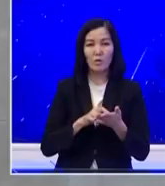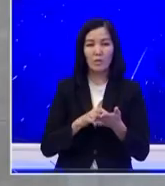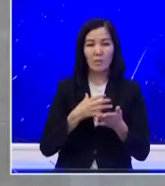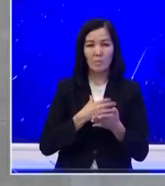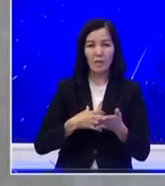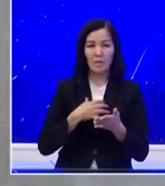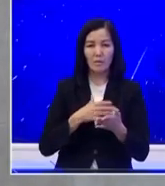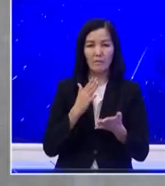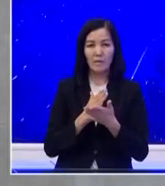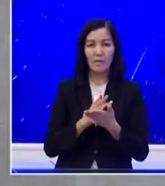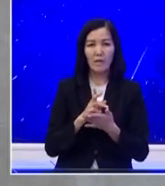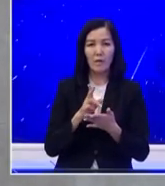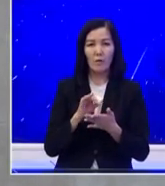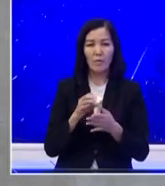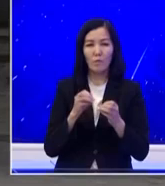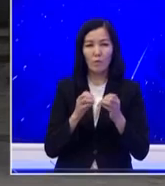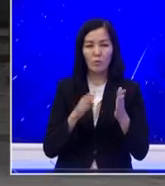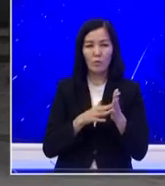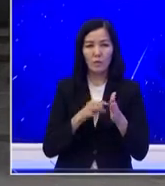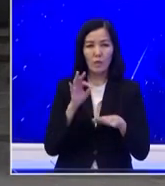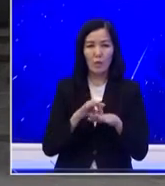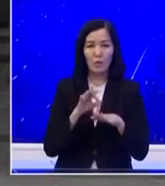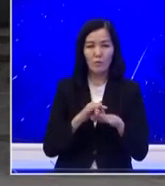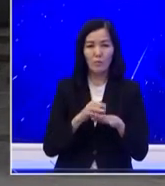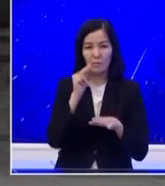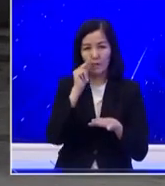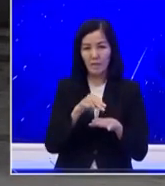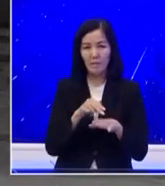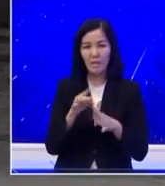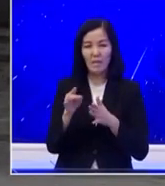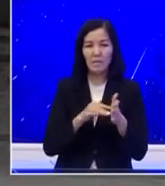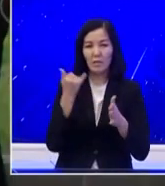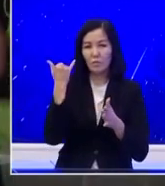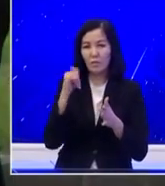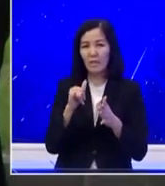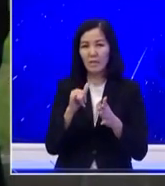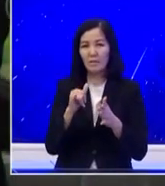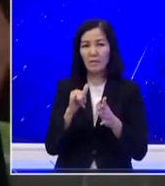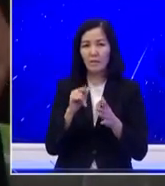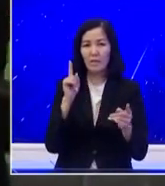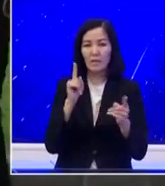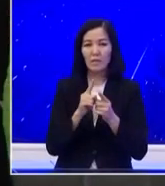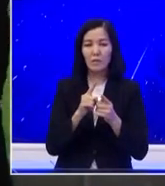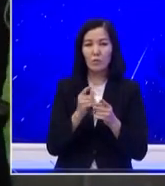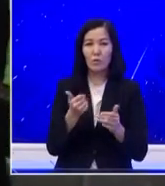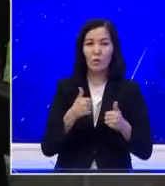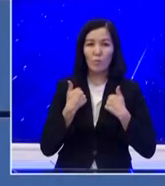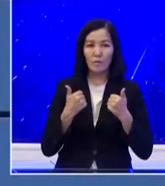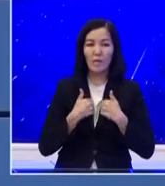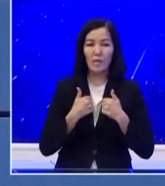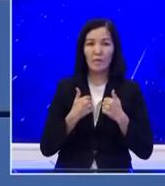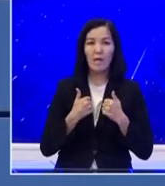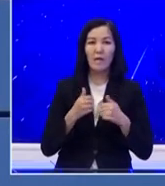салады. COVID-19-ға шалдықтым деп күдіктенген күйі жедел жәрдем шақырып, арнайы маманмен кездесуге ұмтылады. Бұл